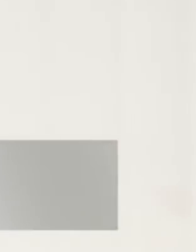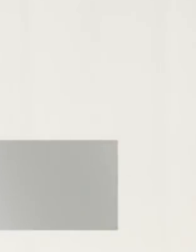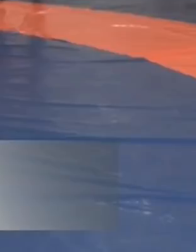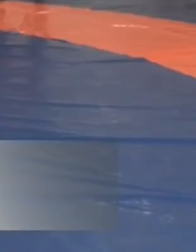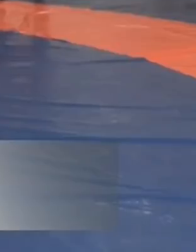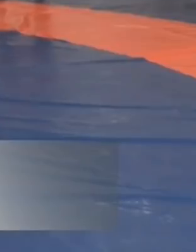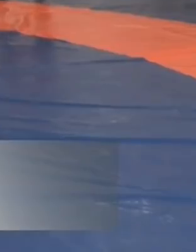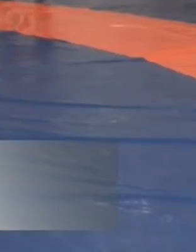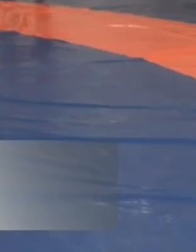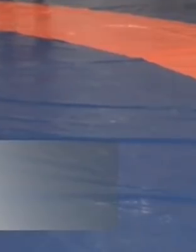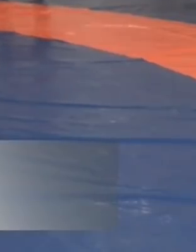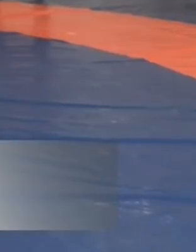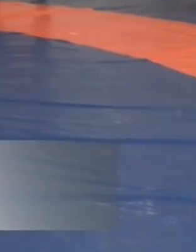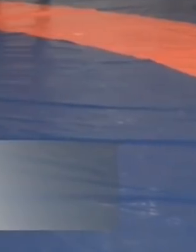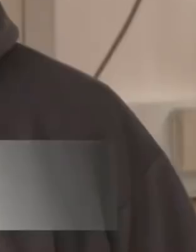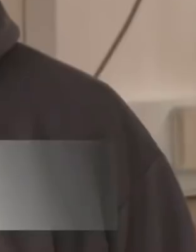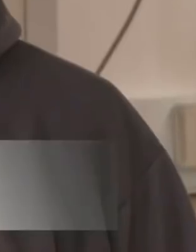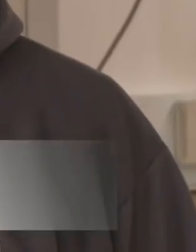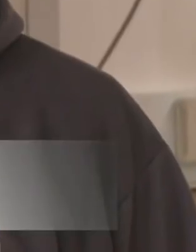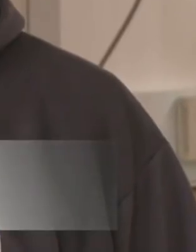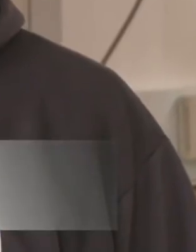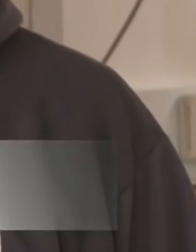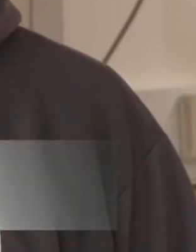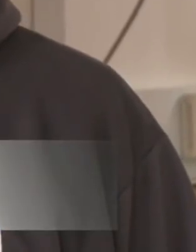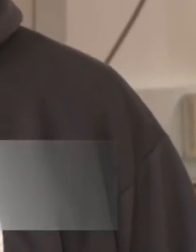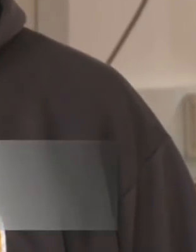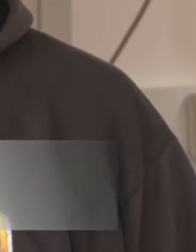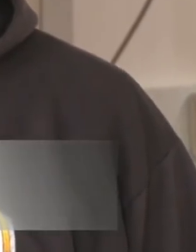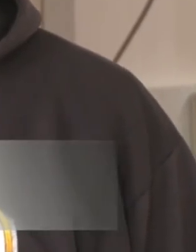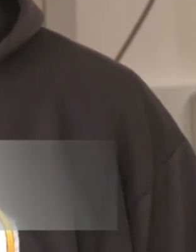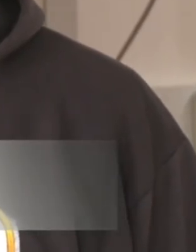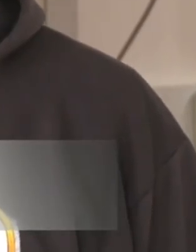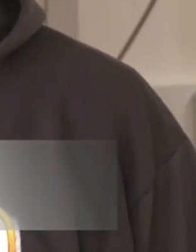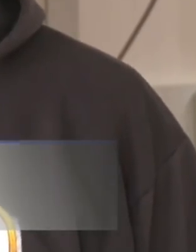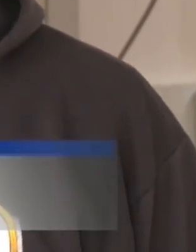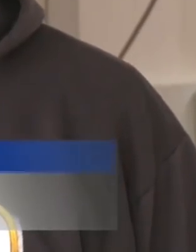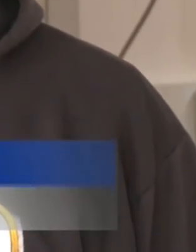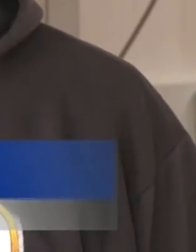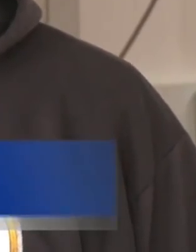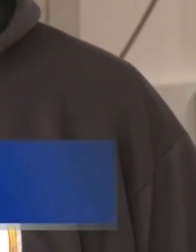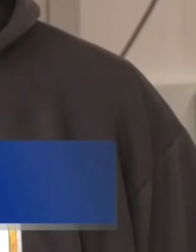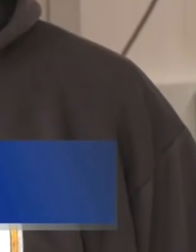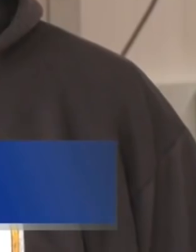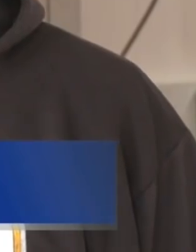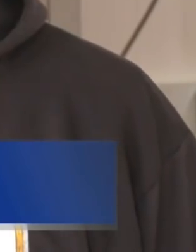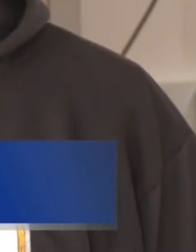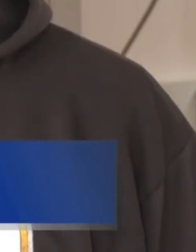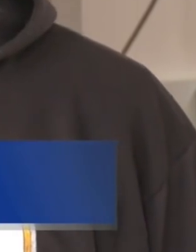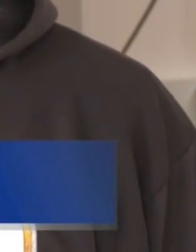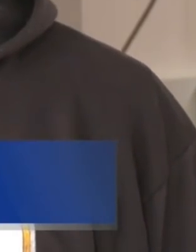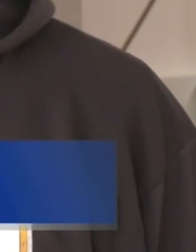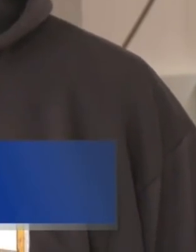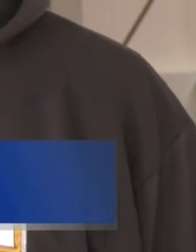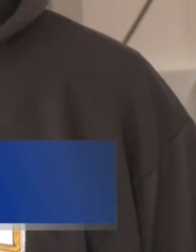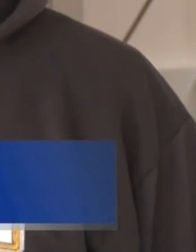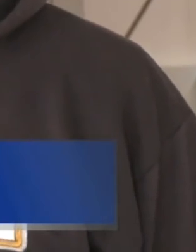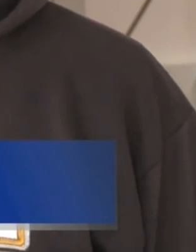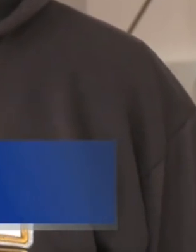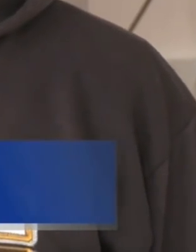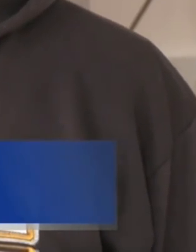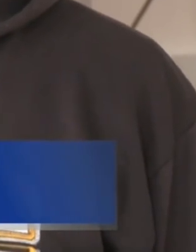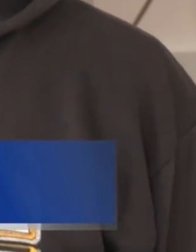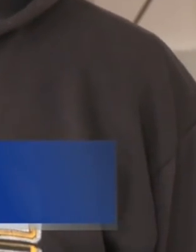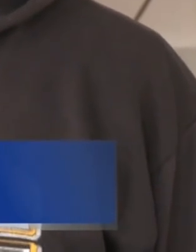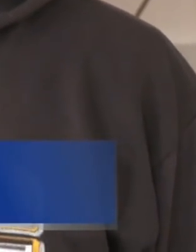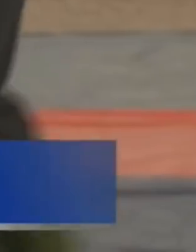тамирчдаас бүрдүүлжээ. Энэ цар дахлын үед бол бэлтгэл сургалт хийхэд маш хүндрэлтэй байлаа. Гэхдээ бас